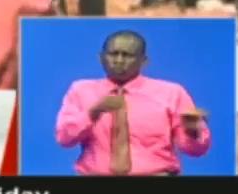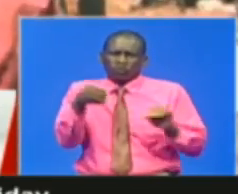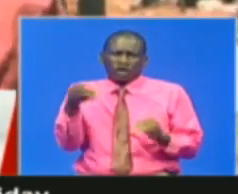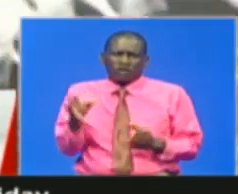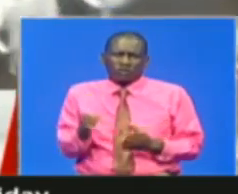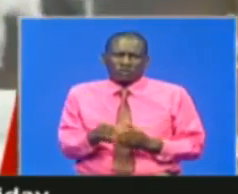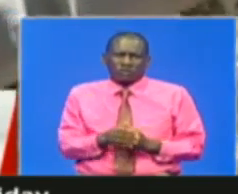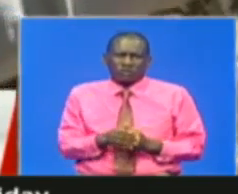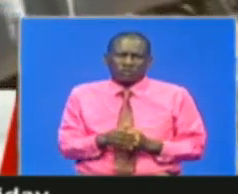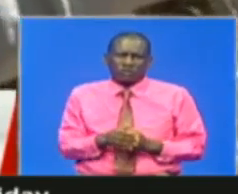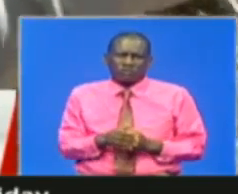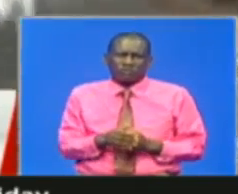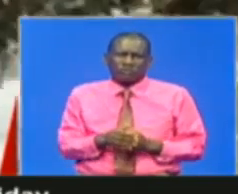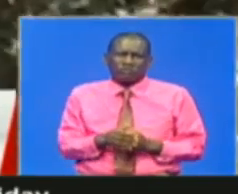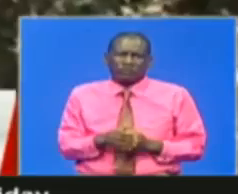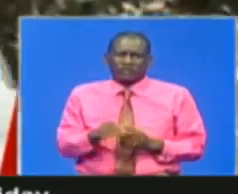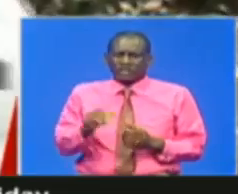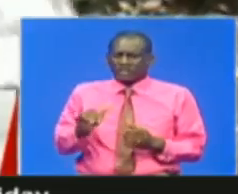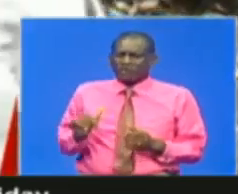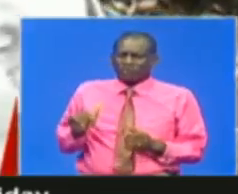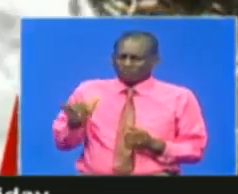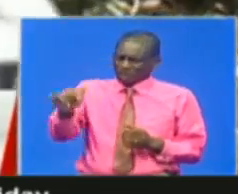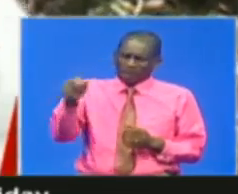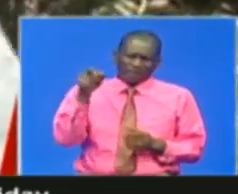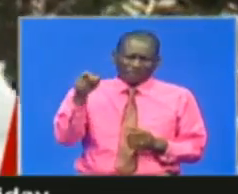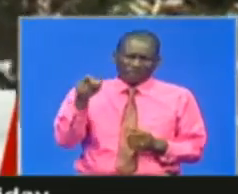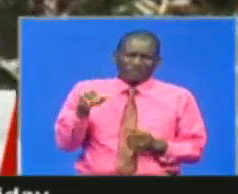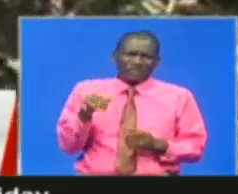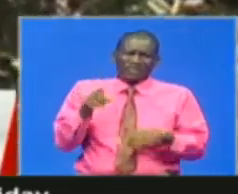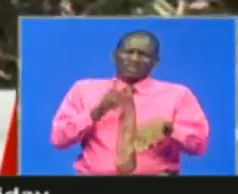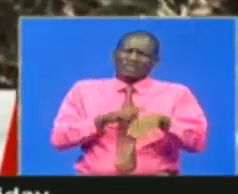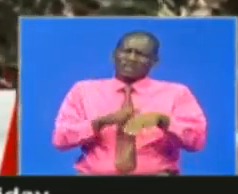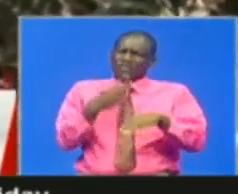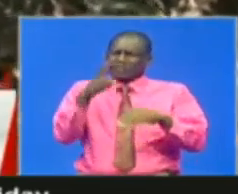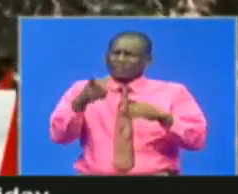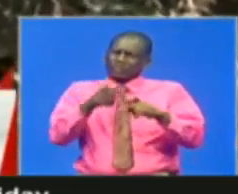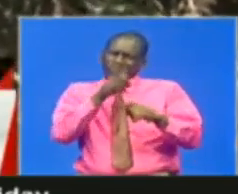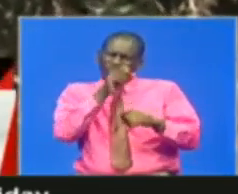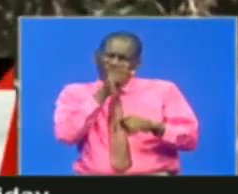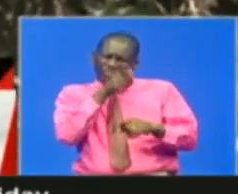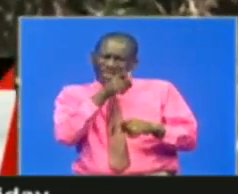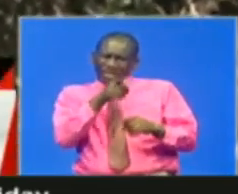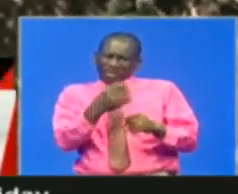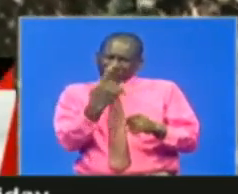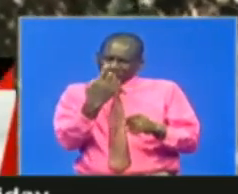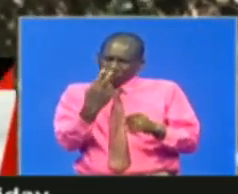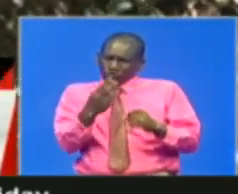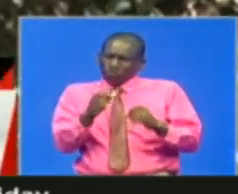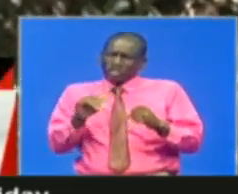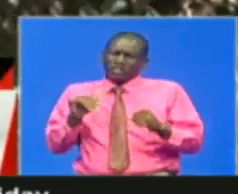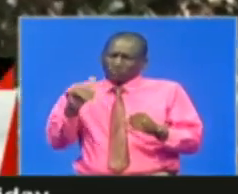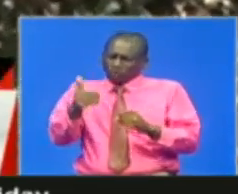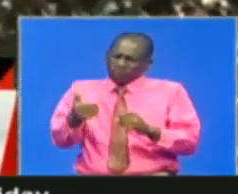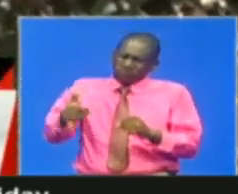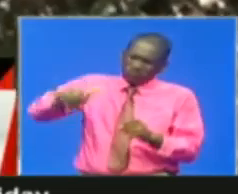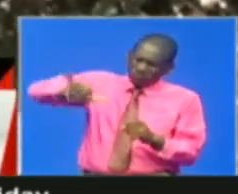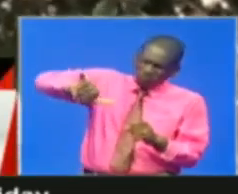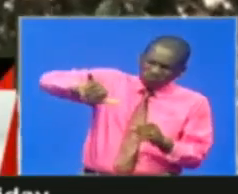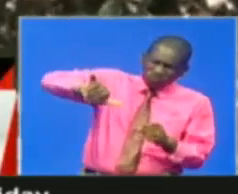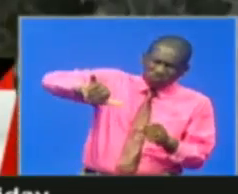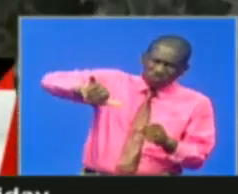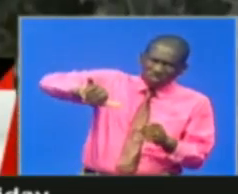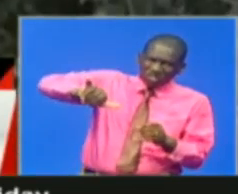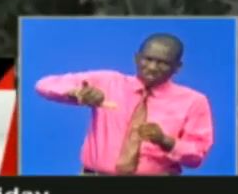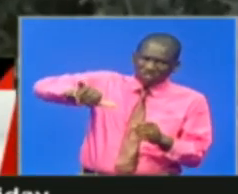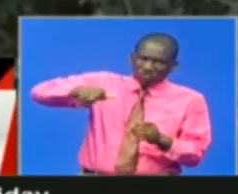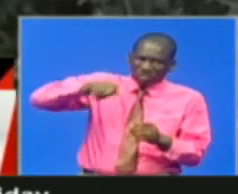kwa kikale. Hiyo ndege tulipokaa pale chini tukaona imependuka pande moja. Hiyo pande moja ndio iligonga